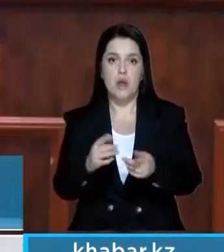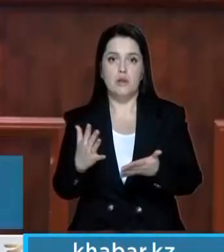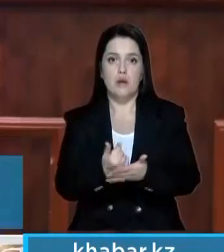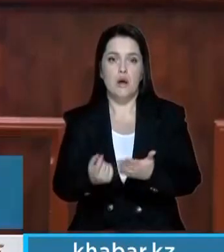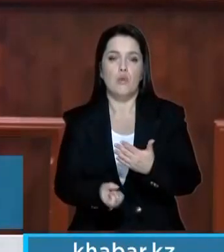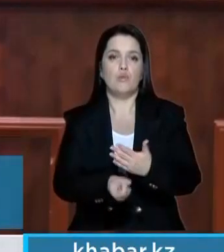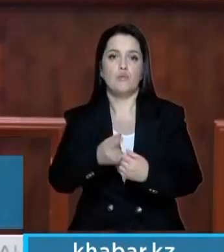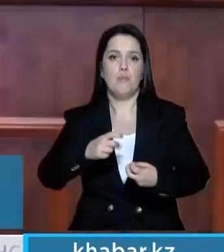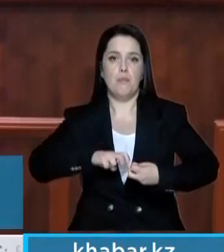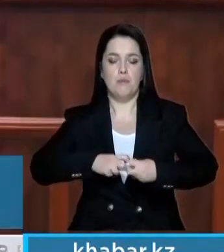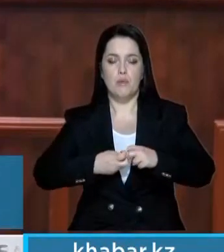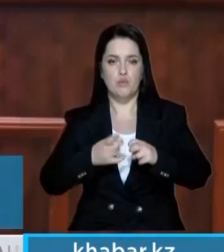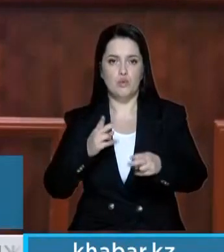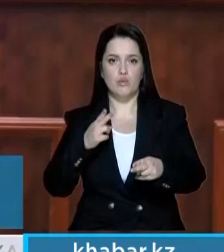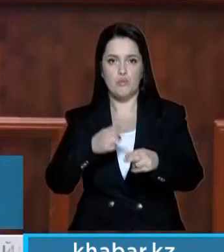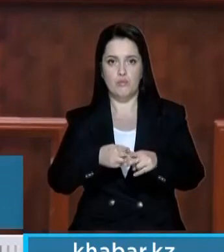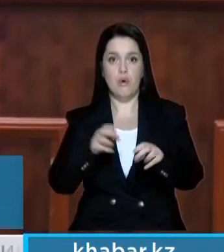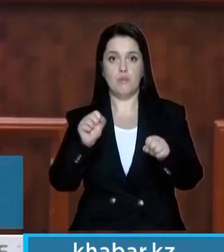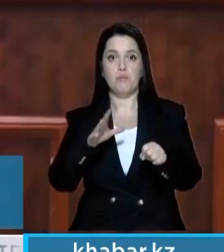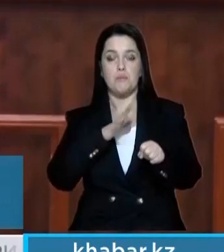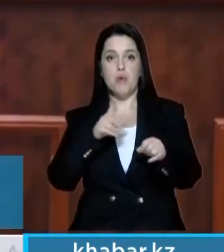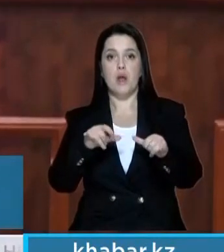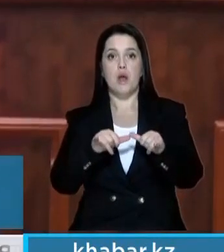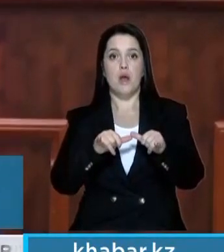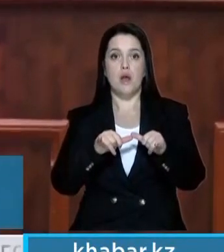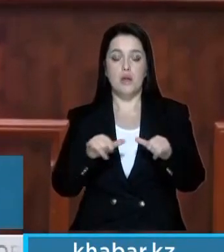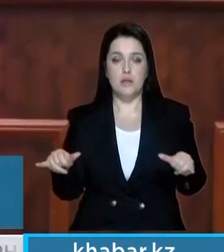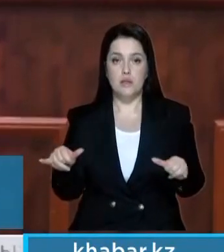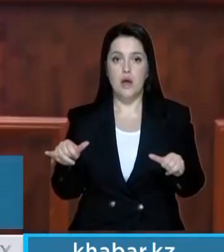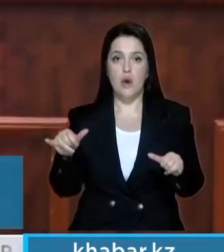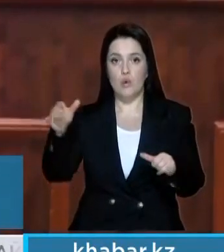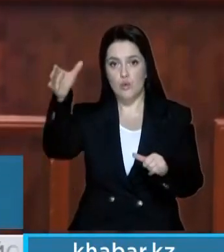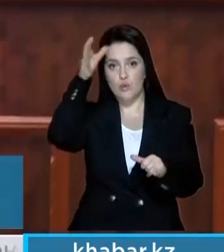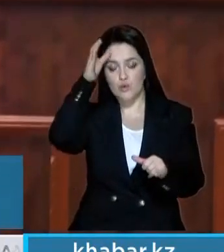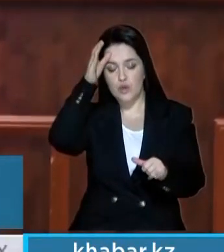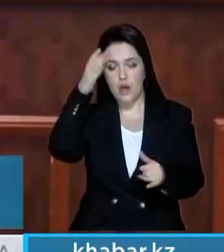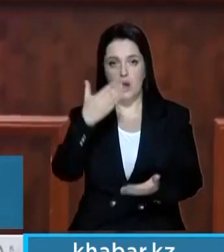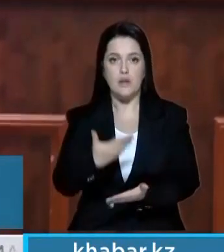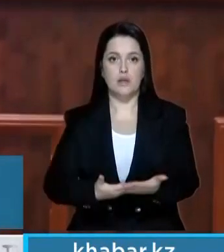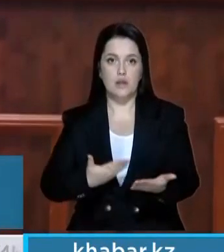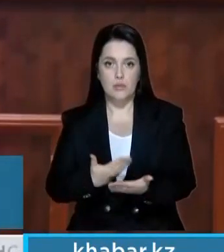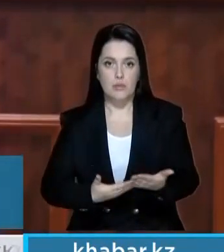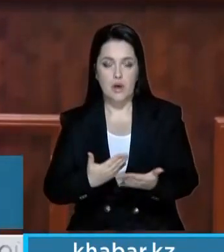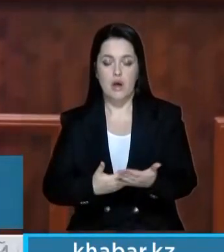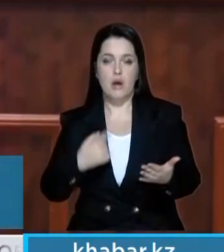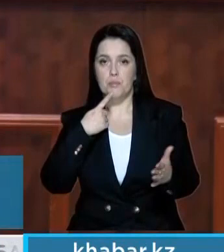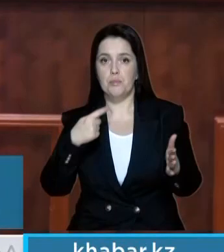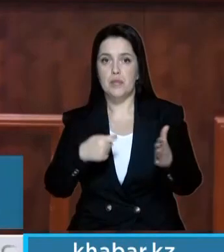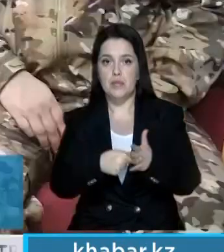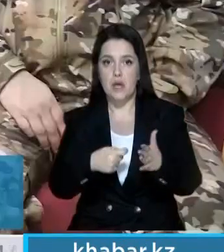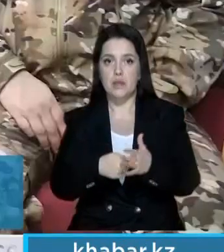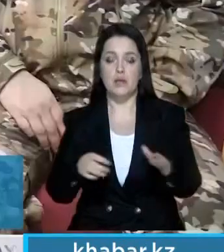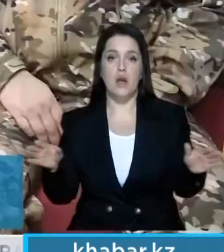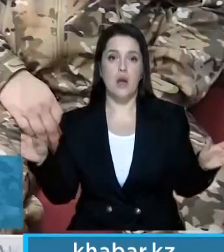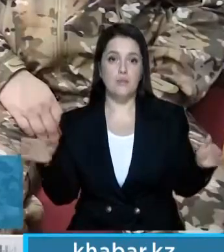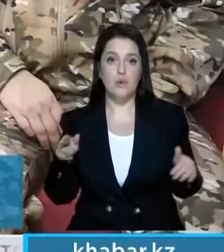проблемы и принять меры по предотвращению возможного распространения явления орнитологи должны дать чёткие рекомендации по вопросу питания птиц некоторые